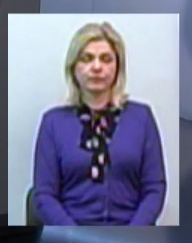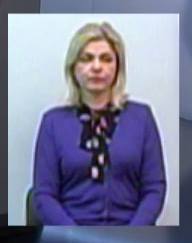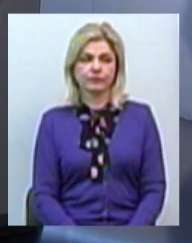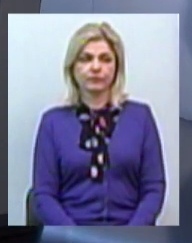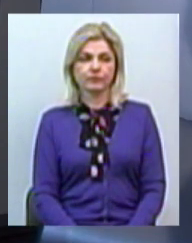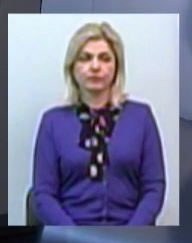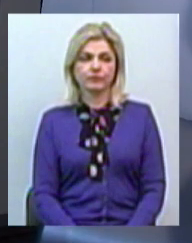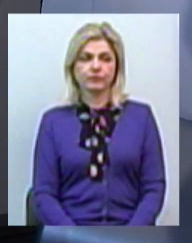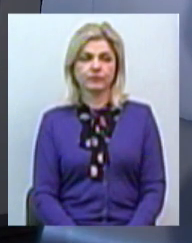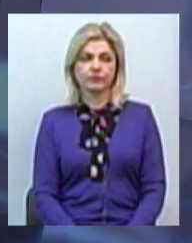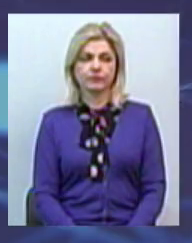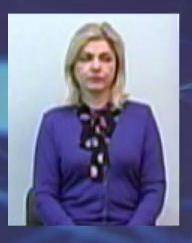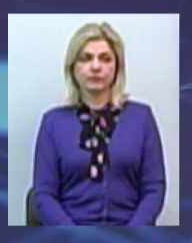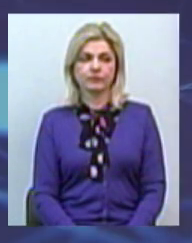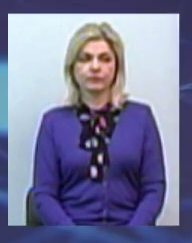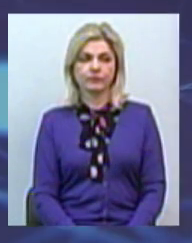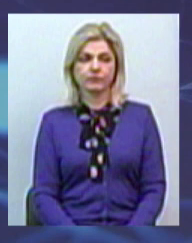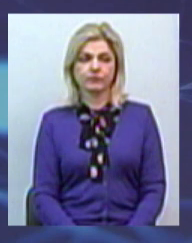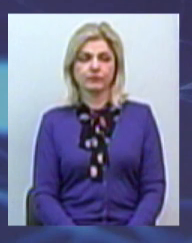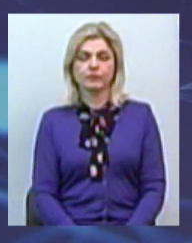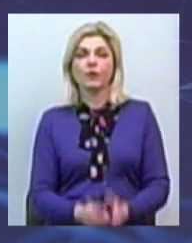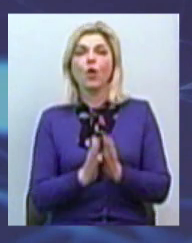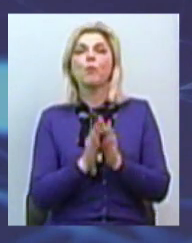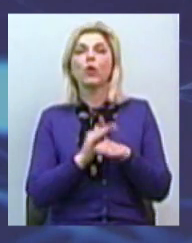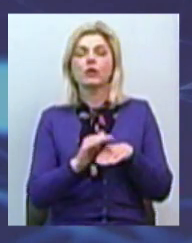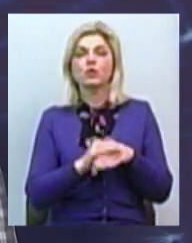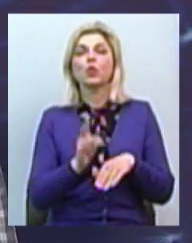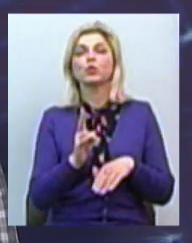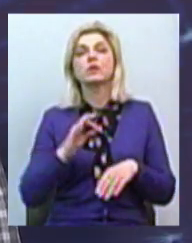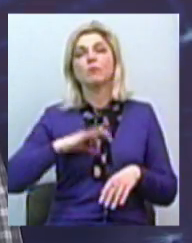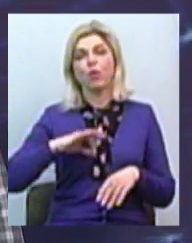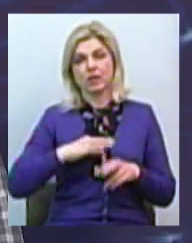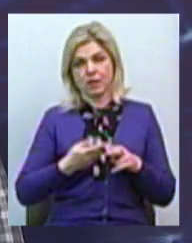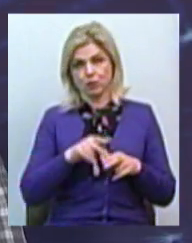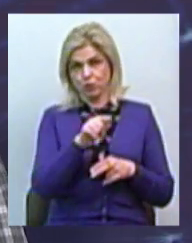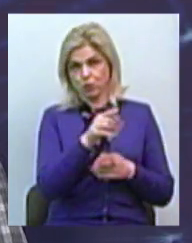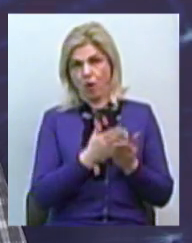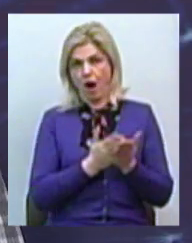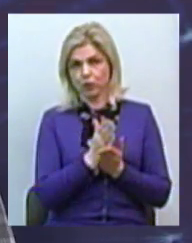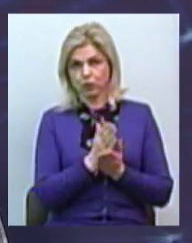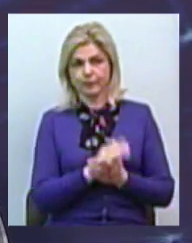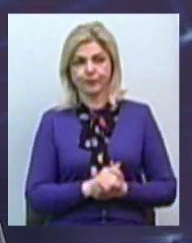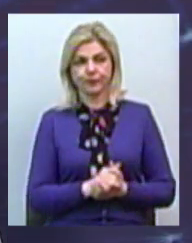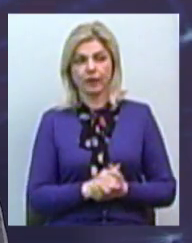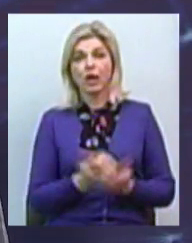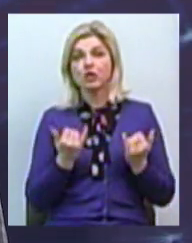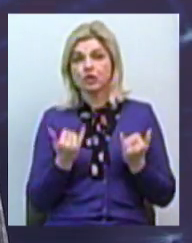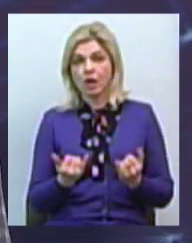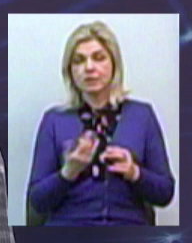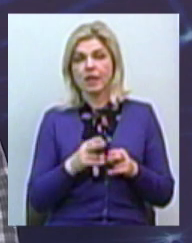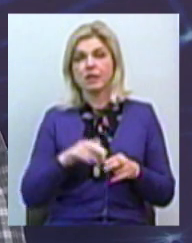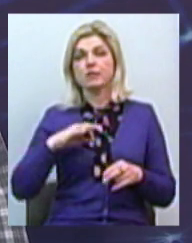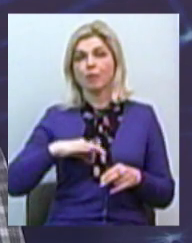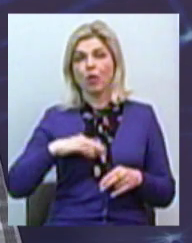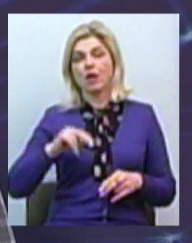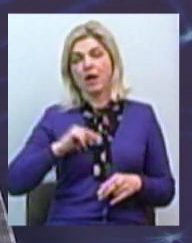Це тема дня. Ми працюємо в прямому ефірі. Дмитро, будь ласка, а хто використовує цю карту? На даний момент цією картою користуються